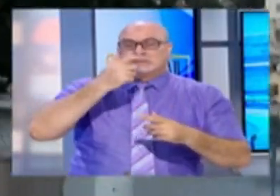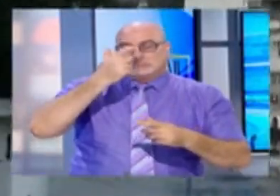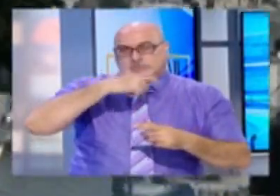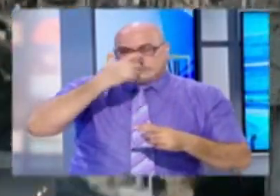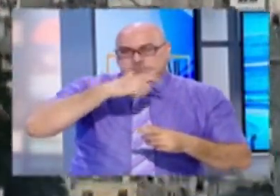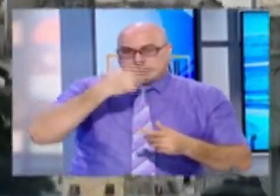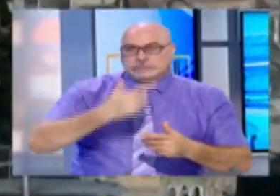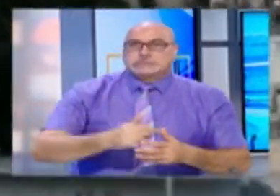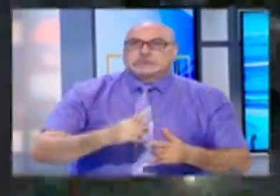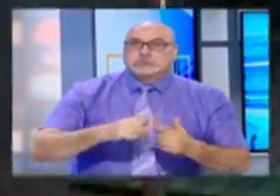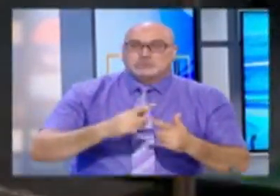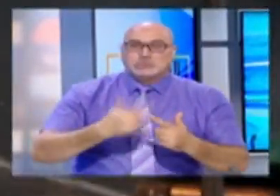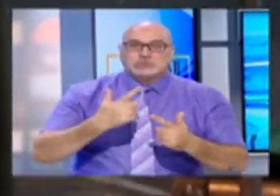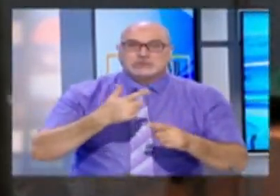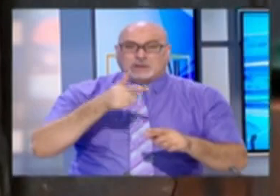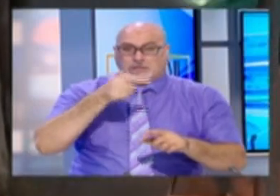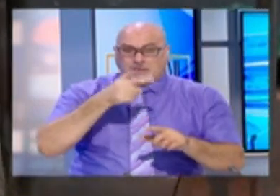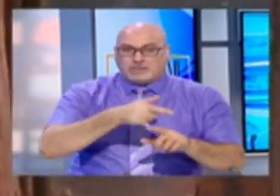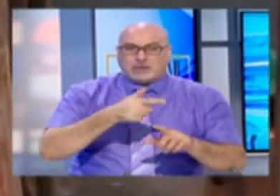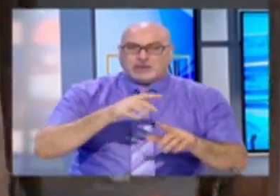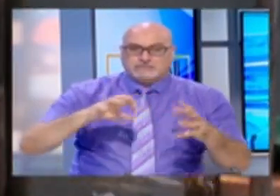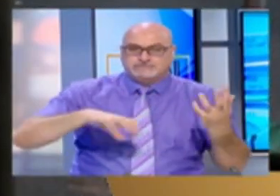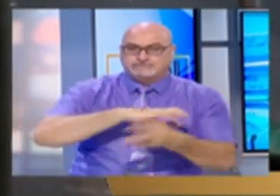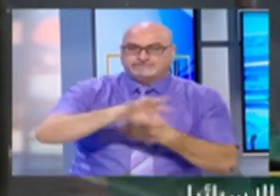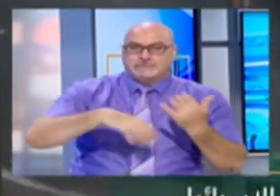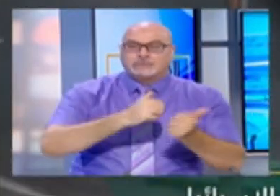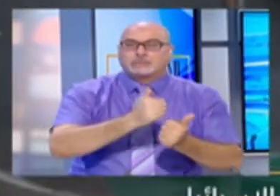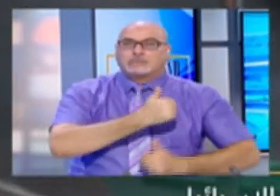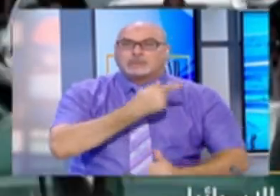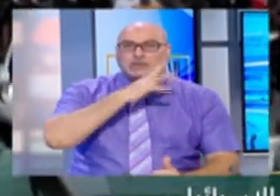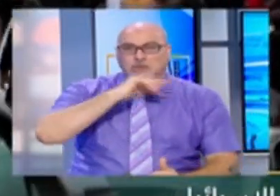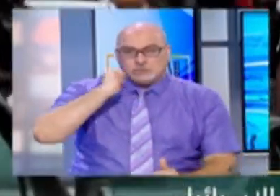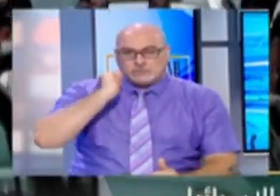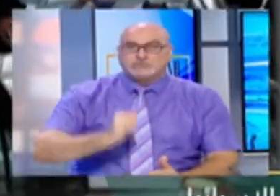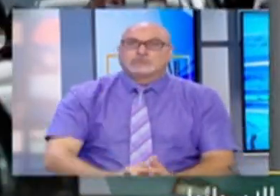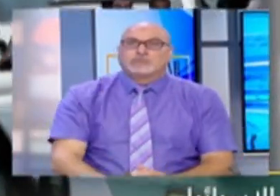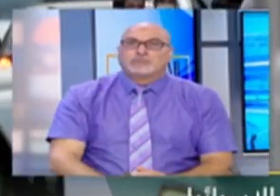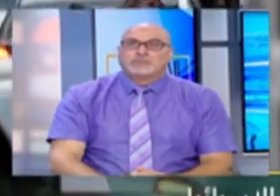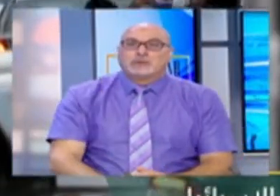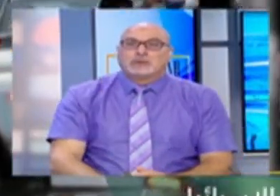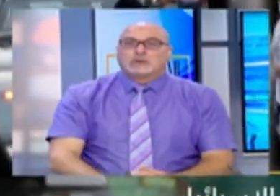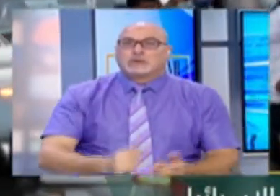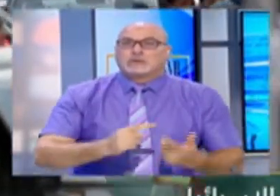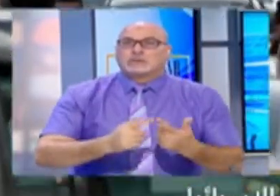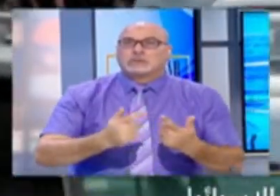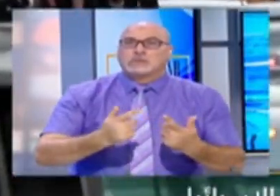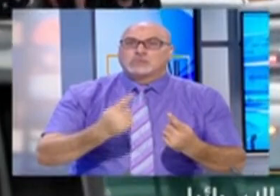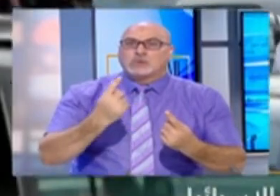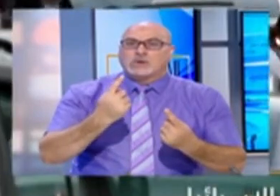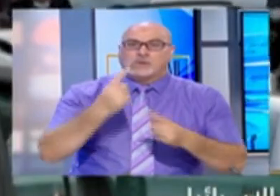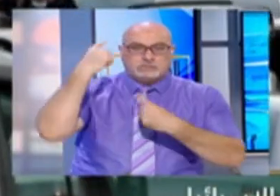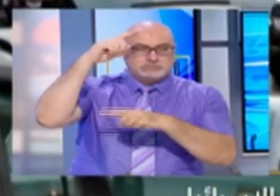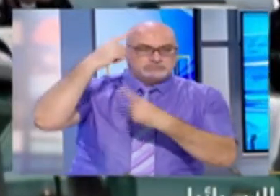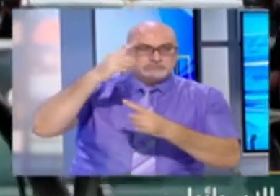للدموع والرصاص البطاطي إثر مواجهات مع الاحتلال الإسرائيلي خلال الفعاليات الاحتجاجية